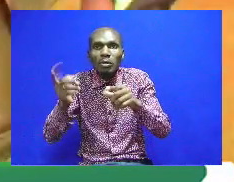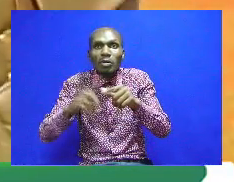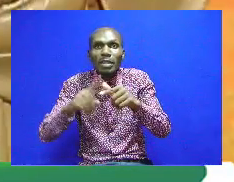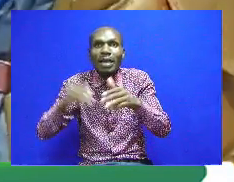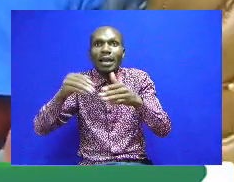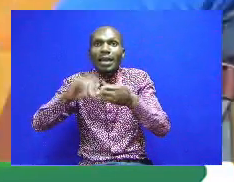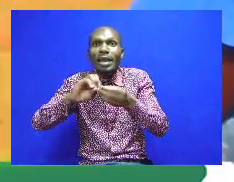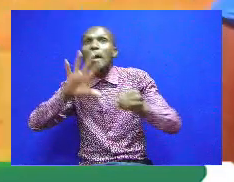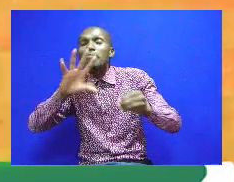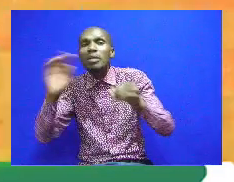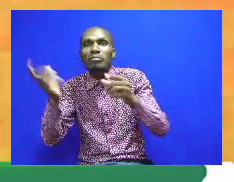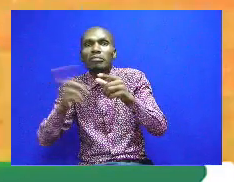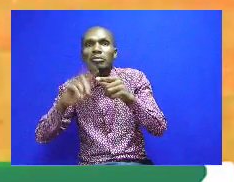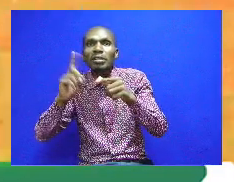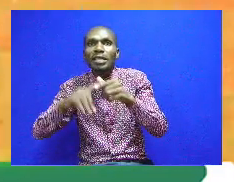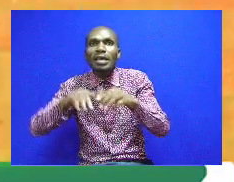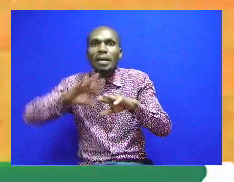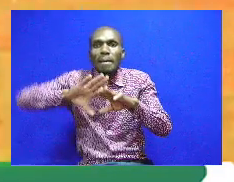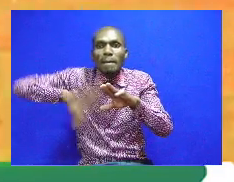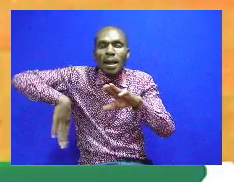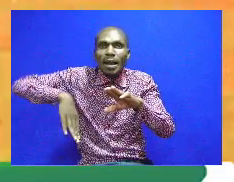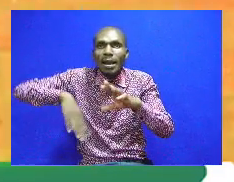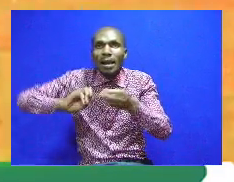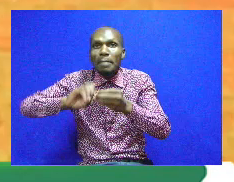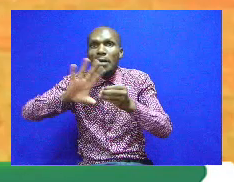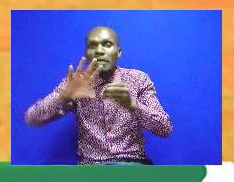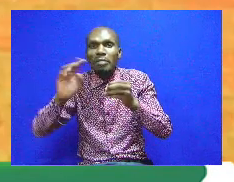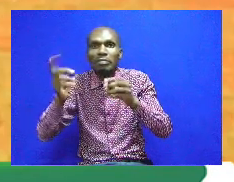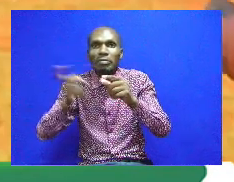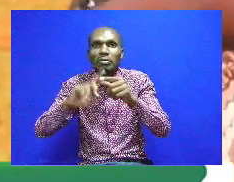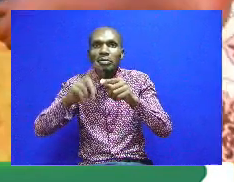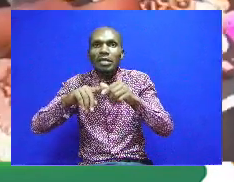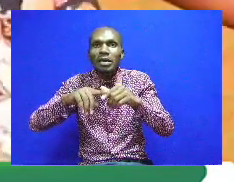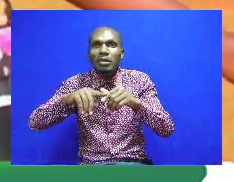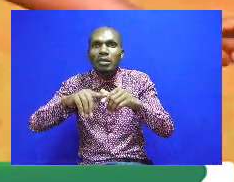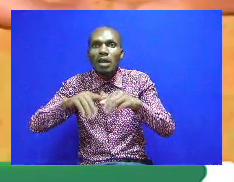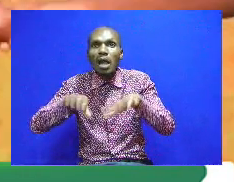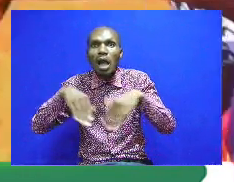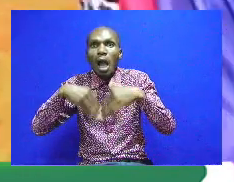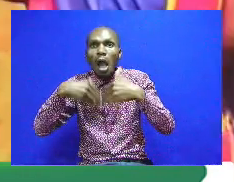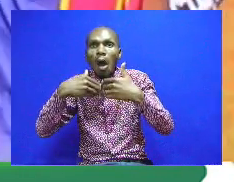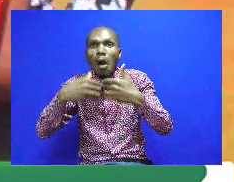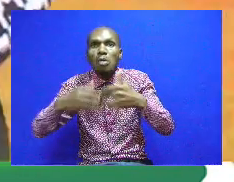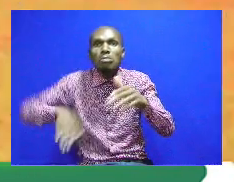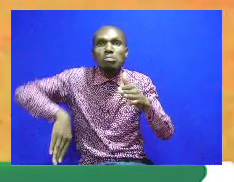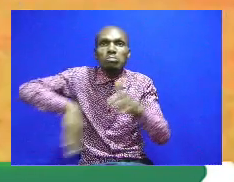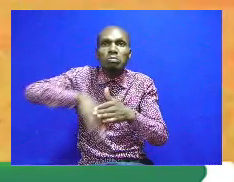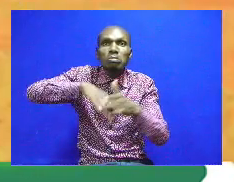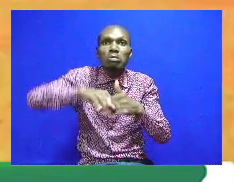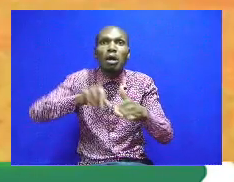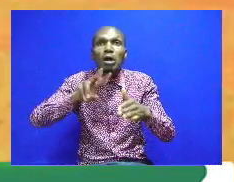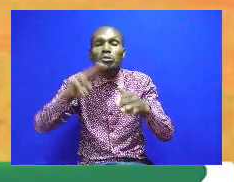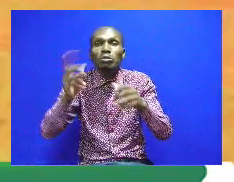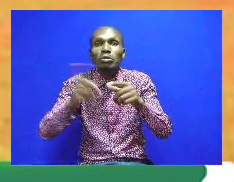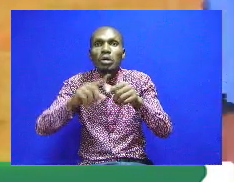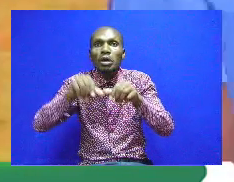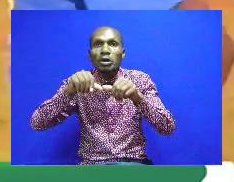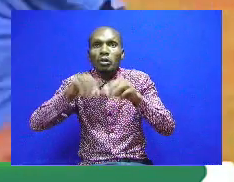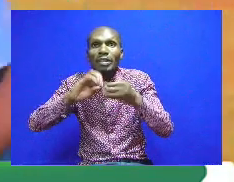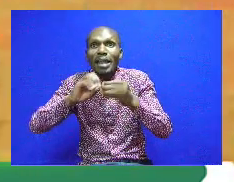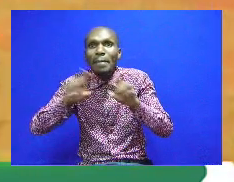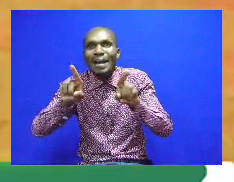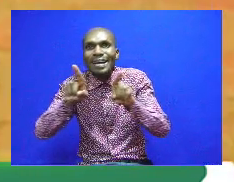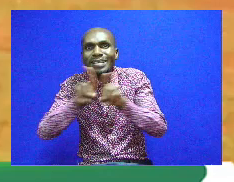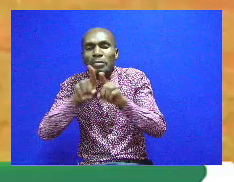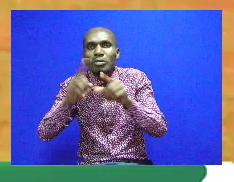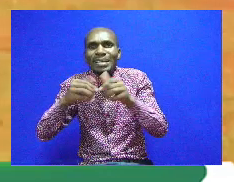number 5. So tunataka turudi back kwa hiyo position number 5 ndio tuangalie last two matches vile tutazicheza ili tu maintain hiyo position.